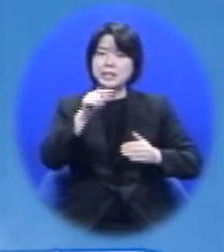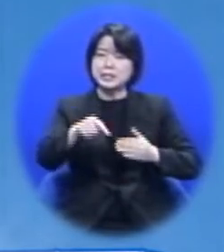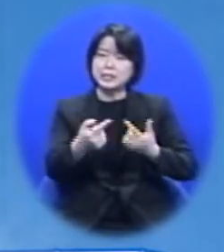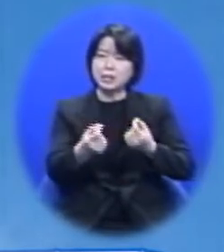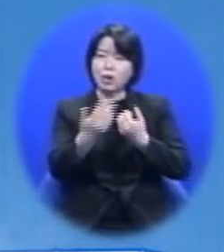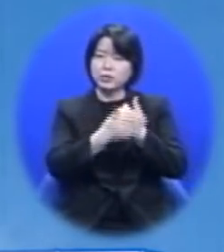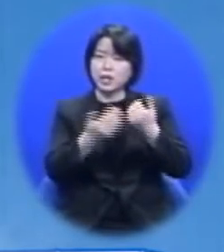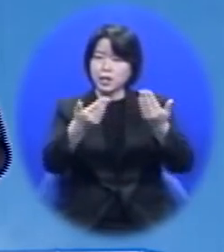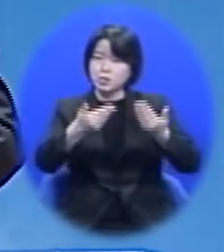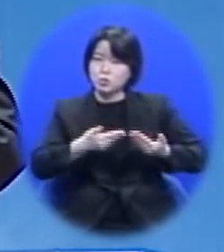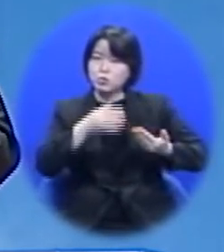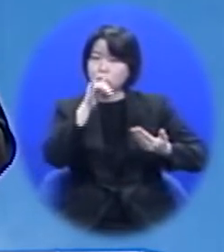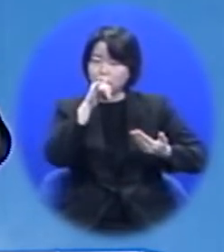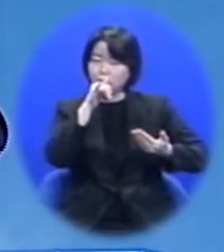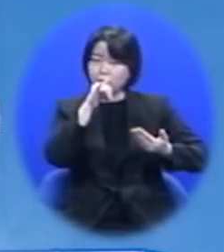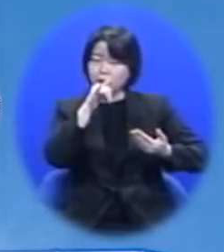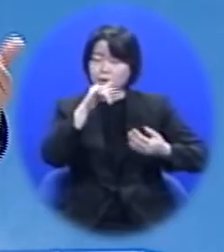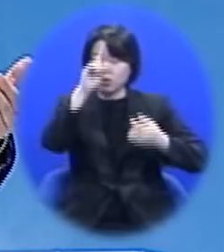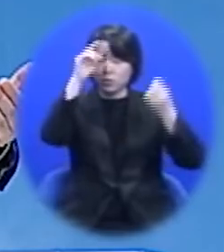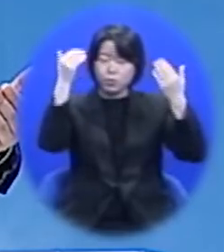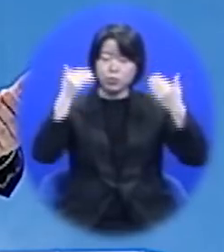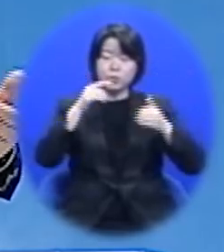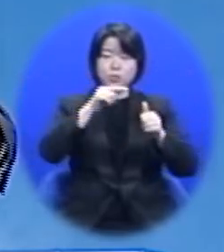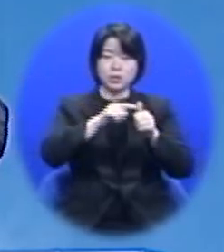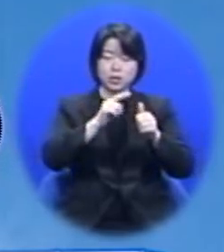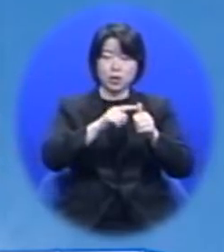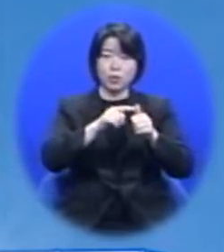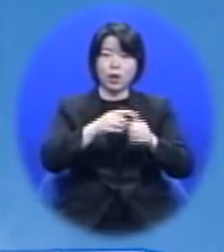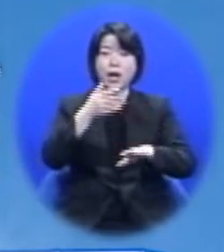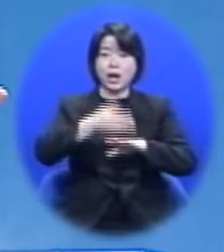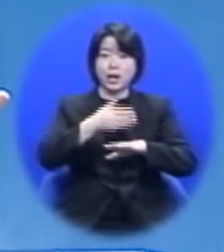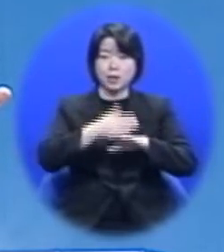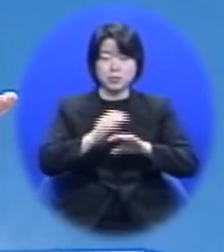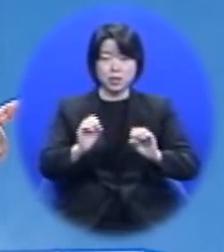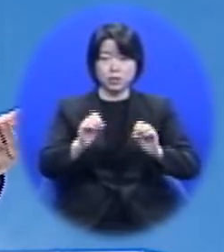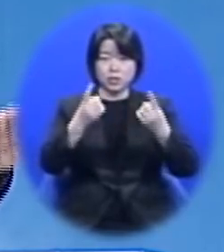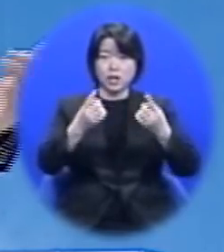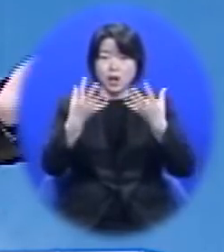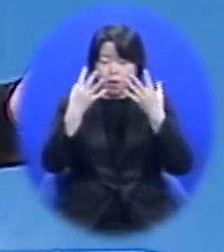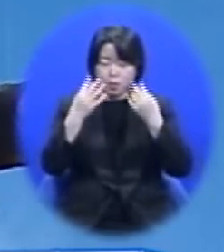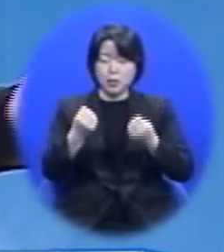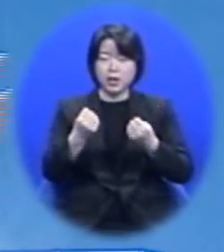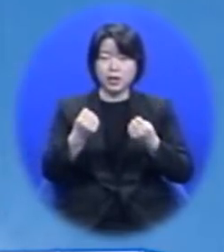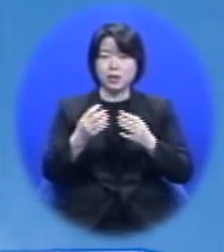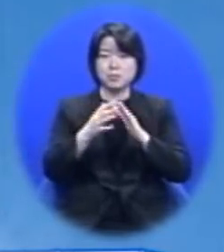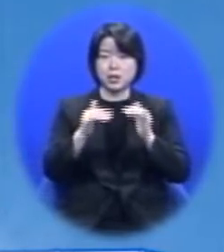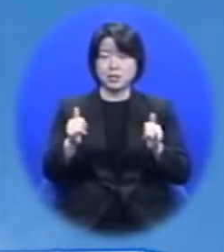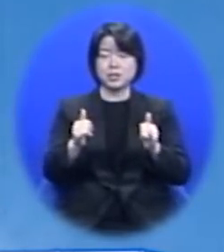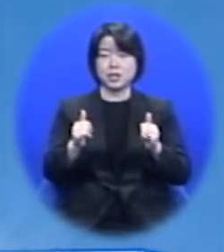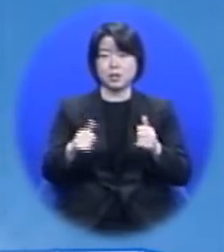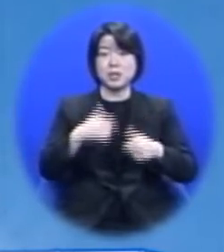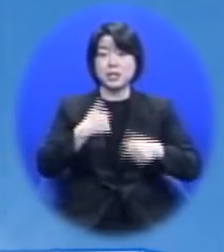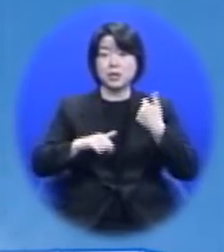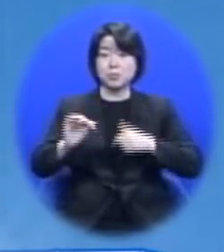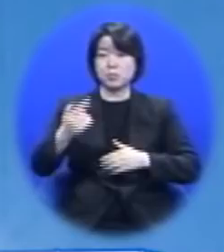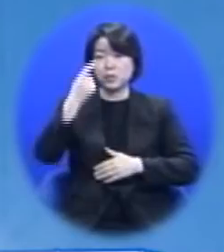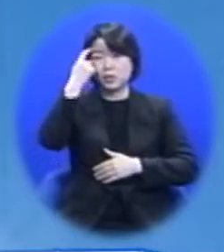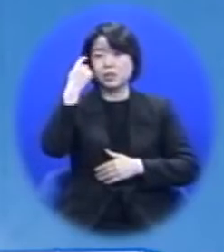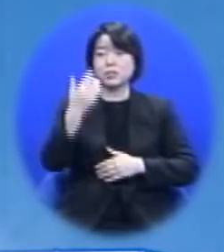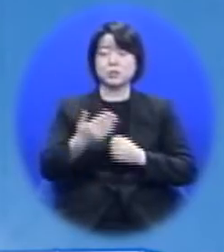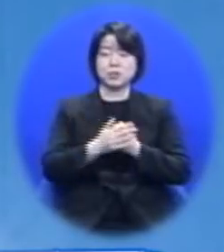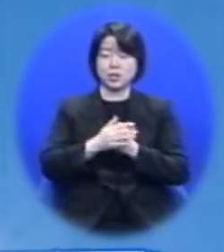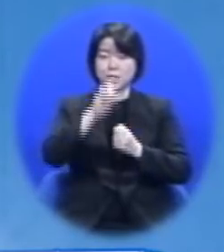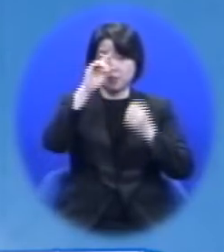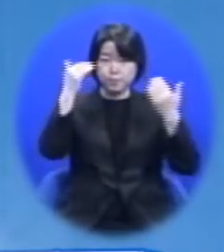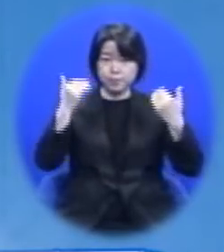거예요. 그리고 삭개오가 그렇게 감사함으로 얼마나 어려운 사람들이 기쁨이 됐습니까? 삭개오가 가난한